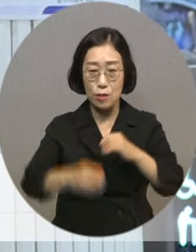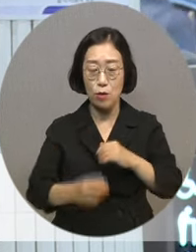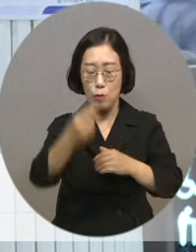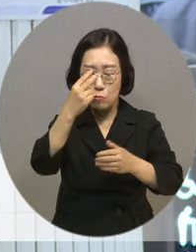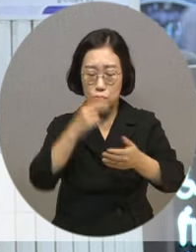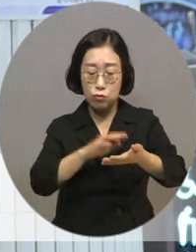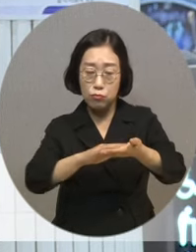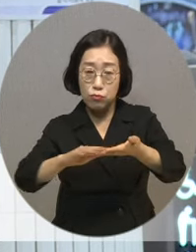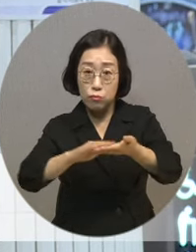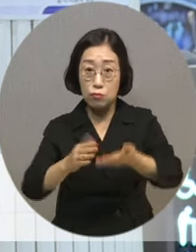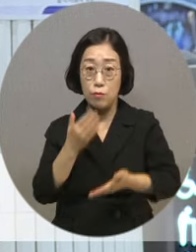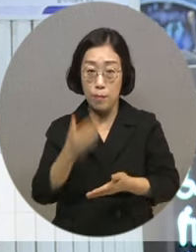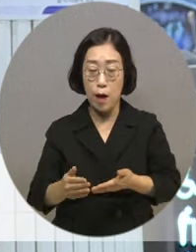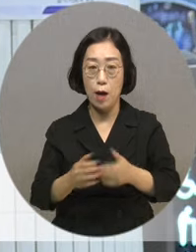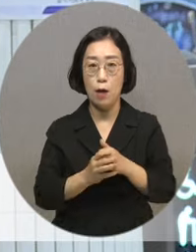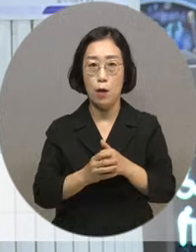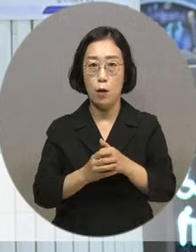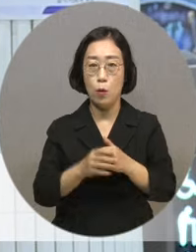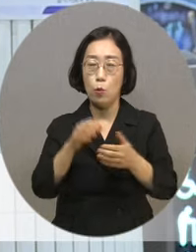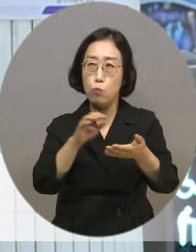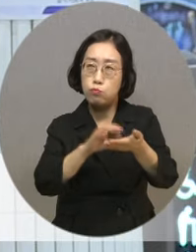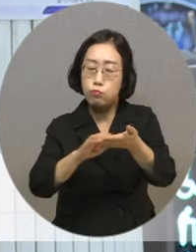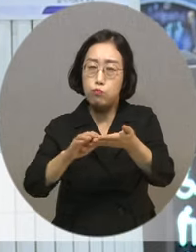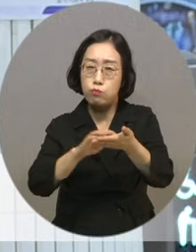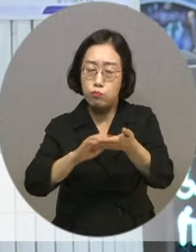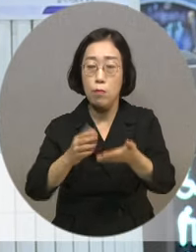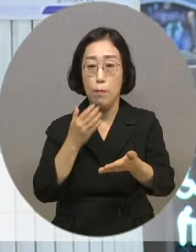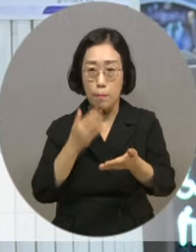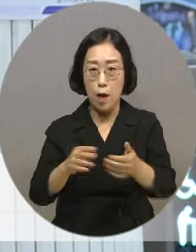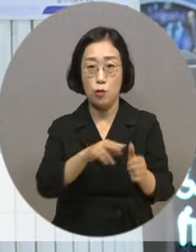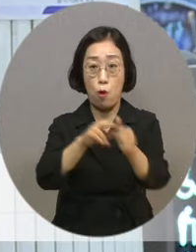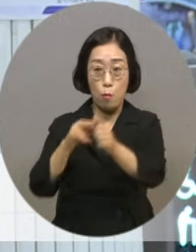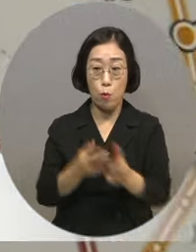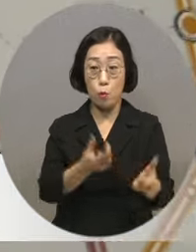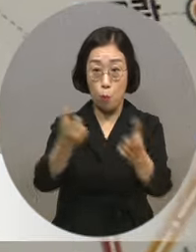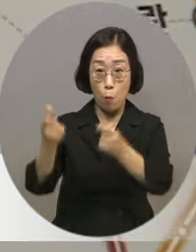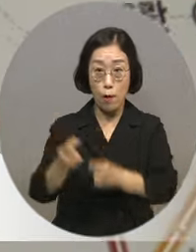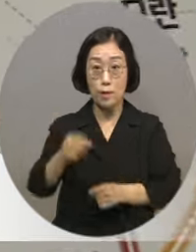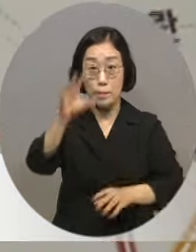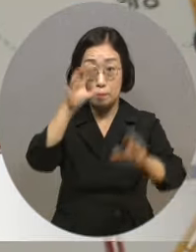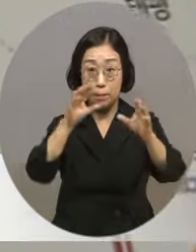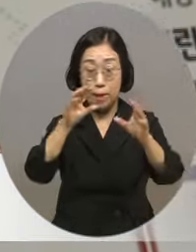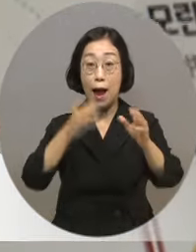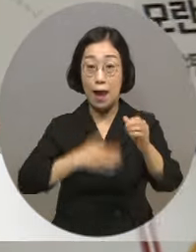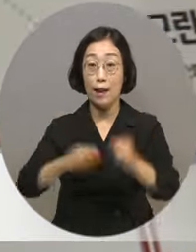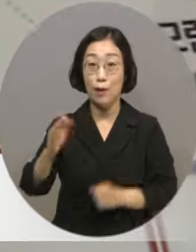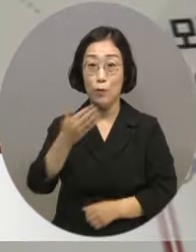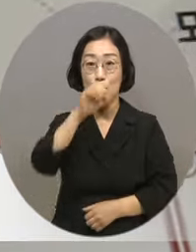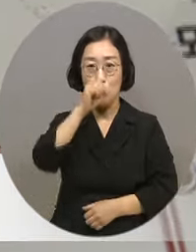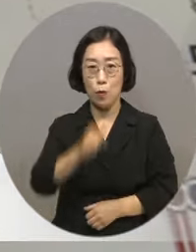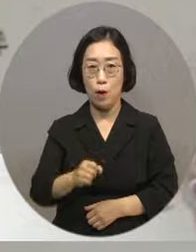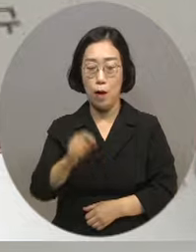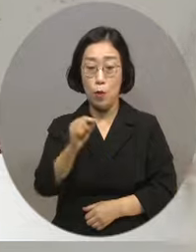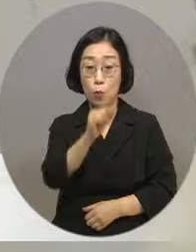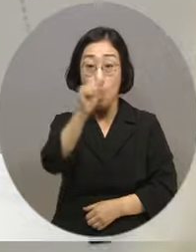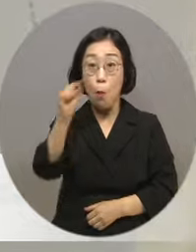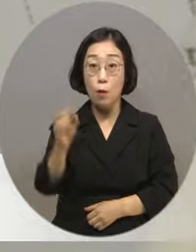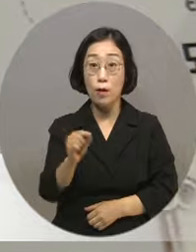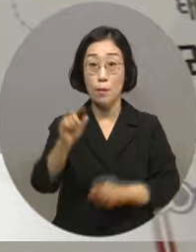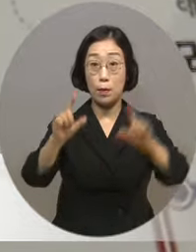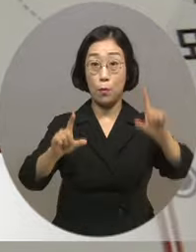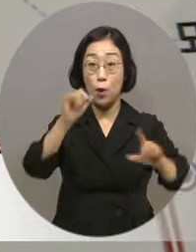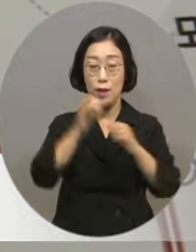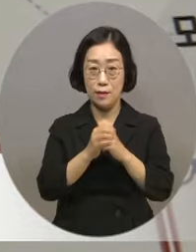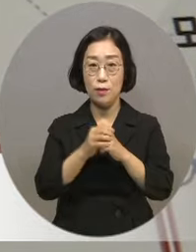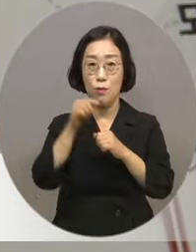되어 있어서 같이 함께 전보를 알 수 있어서 좋았습니다 동그라미로 표시가 되어 있어이